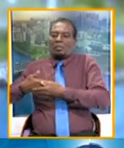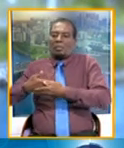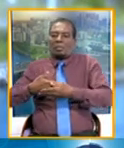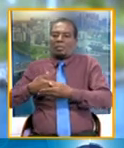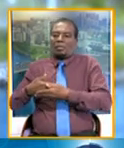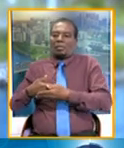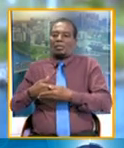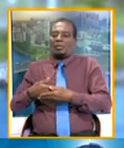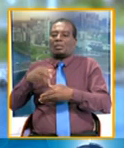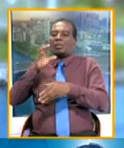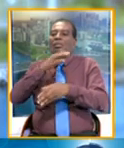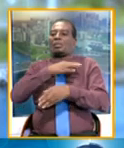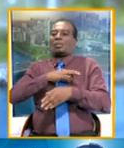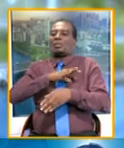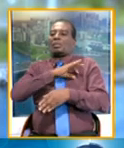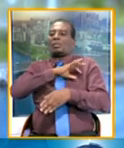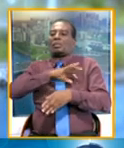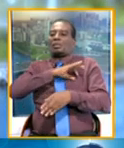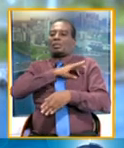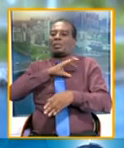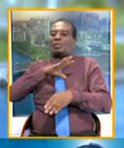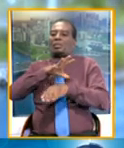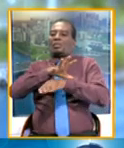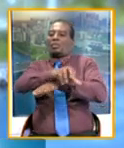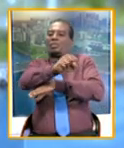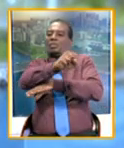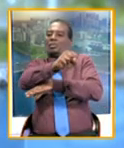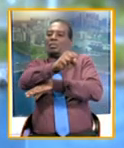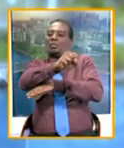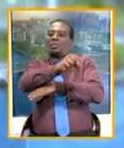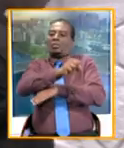complice. La police criminelle vient de les interpeller à Yamoussoukro.